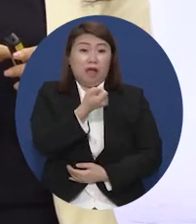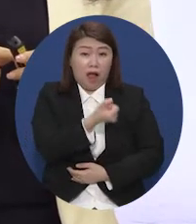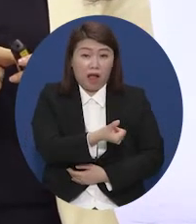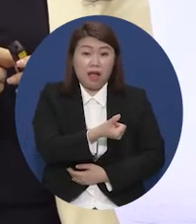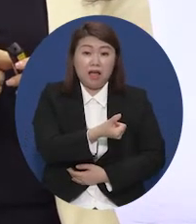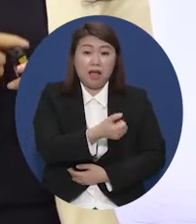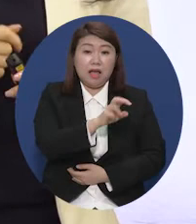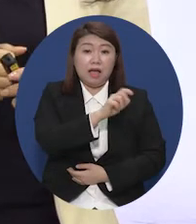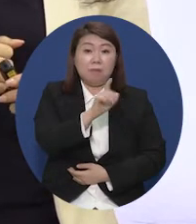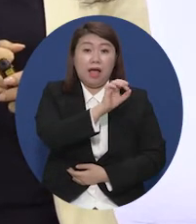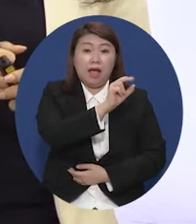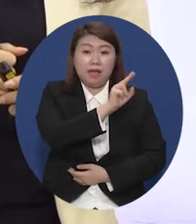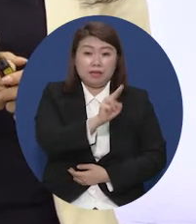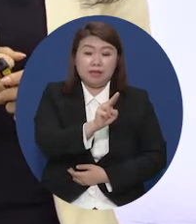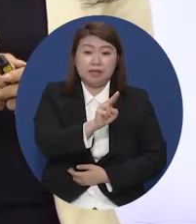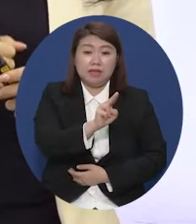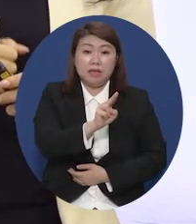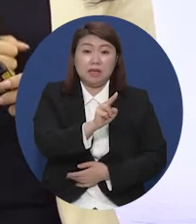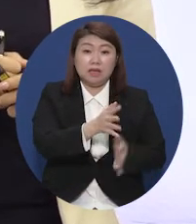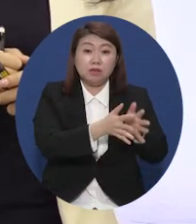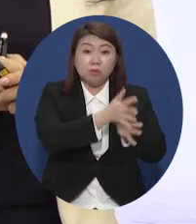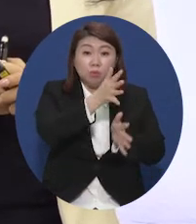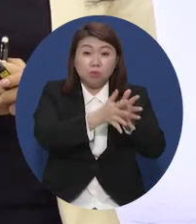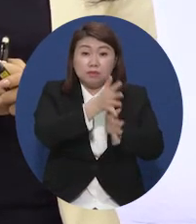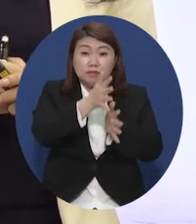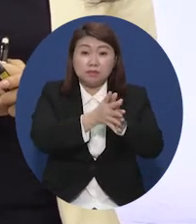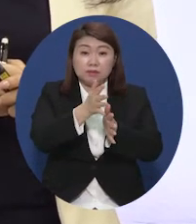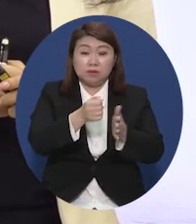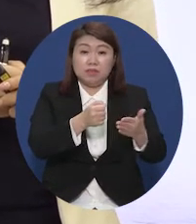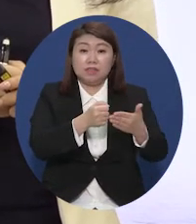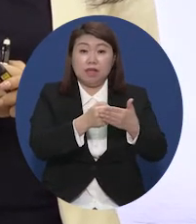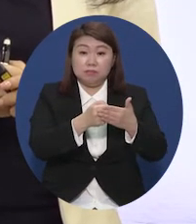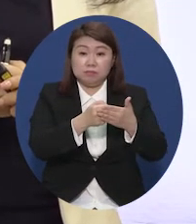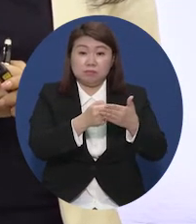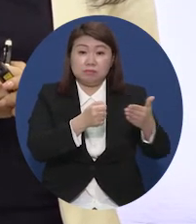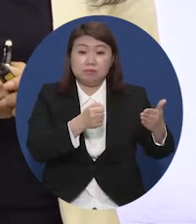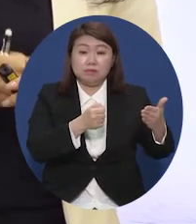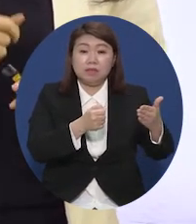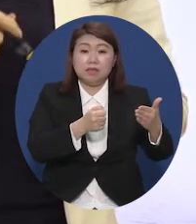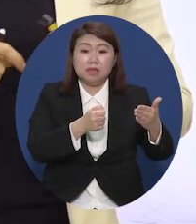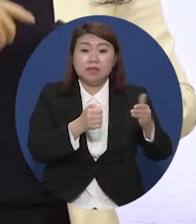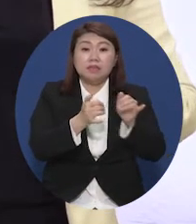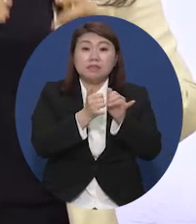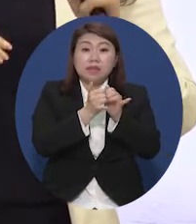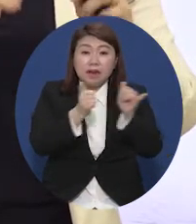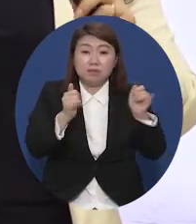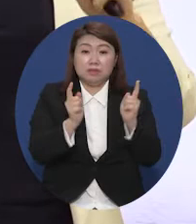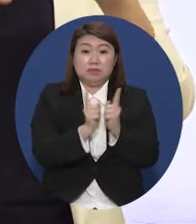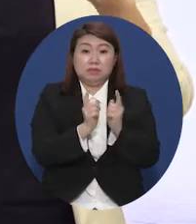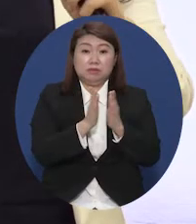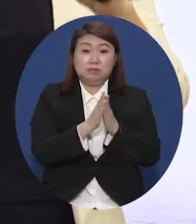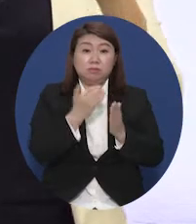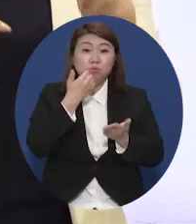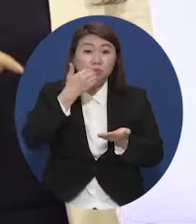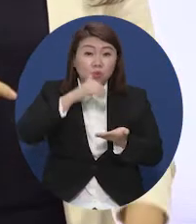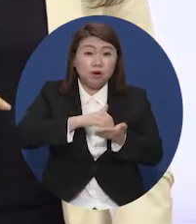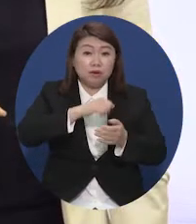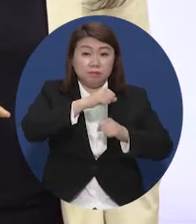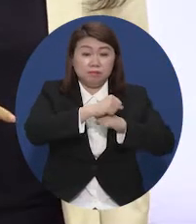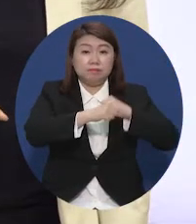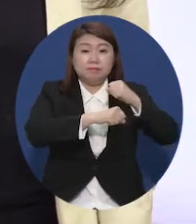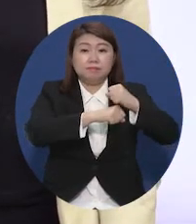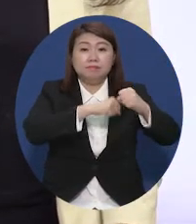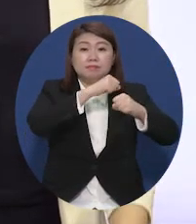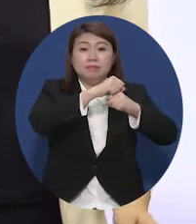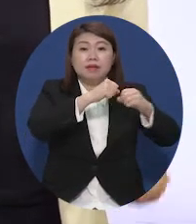아담합니다 왜냐하면 마야는 도시국가의 형태를 띄고 있었기 때문이에요 오롯이 인력에 의해서 이 돌들을